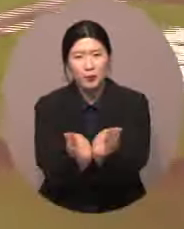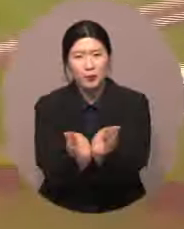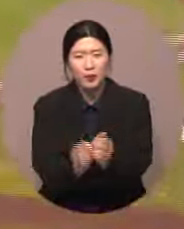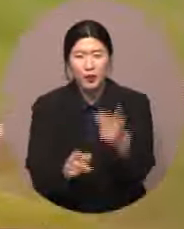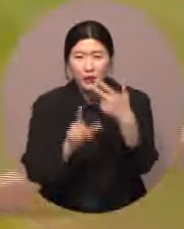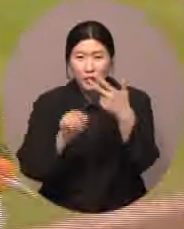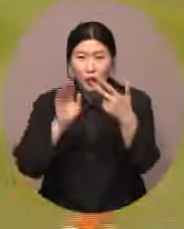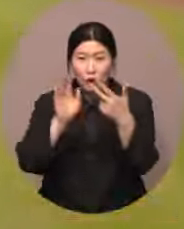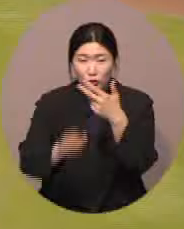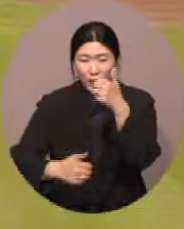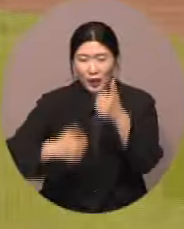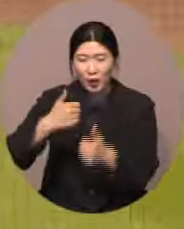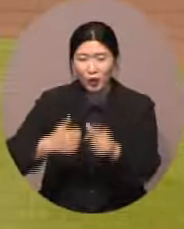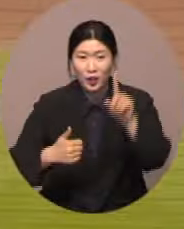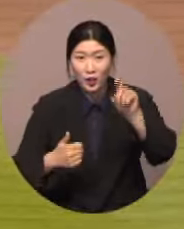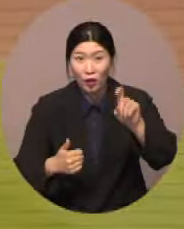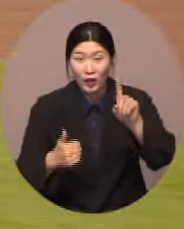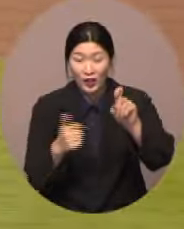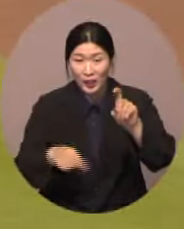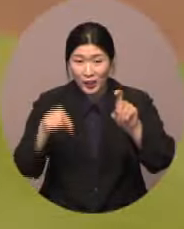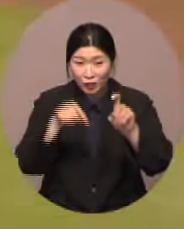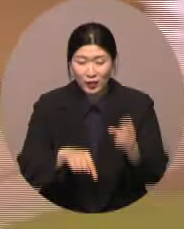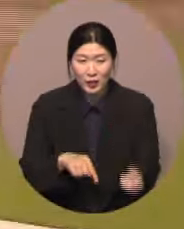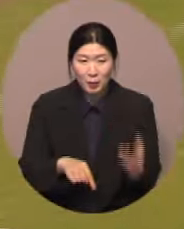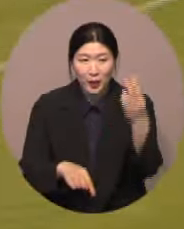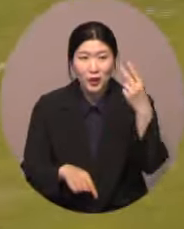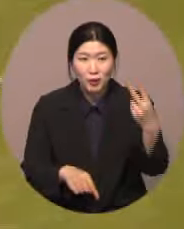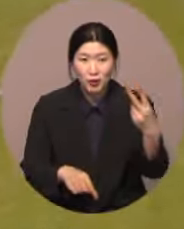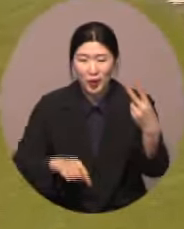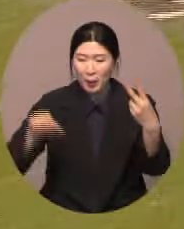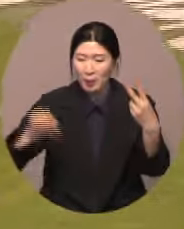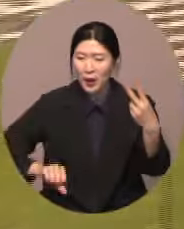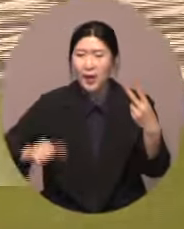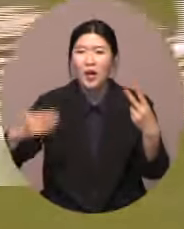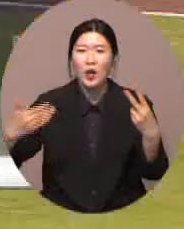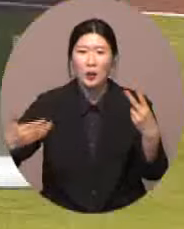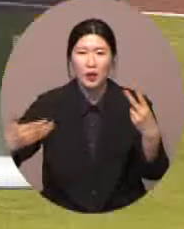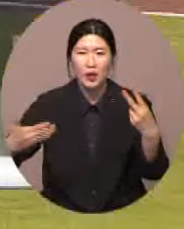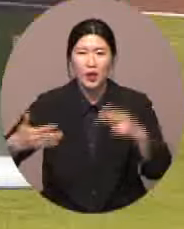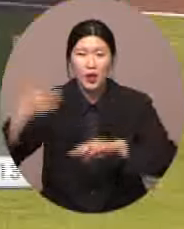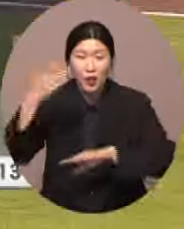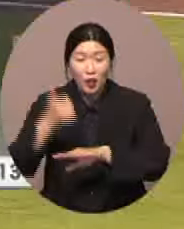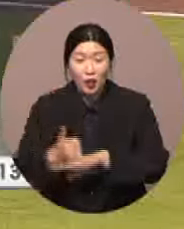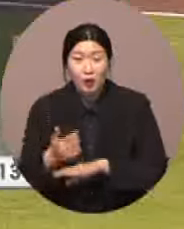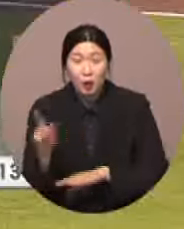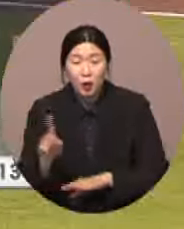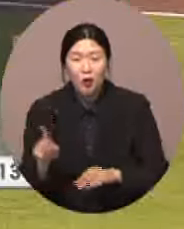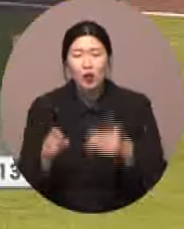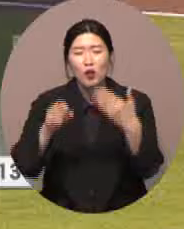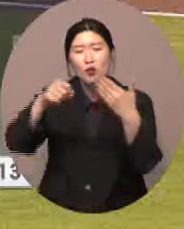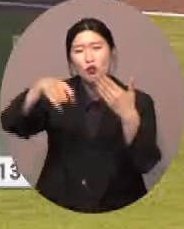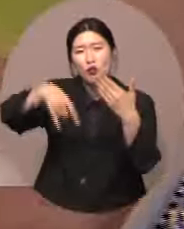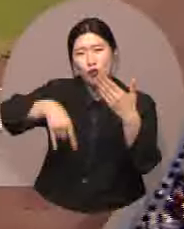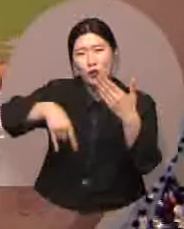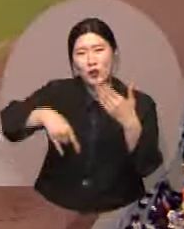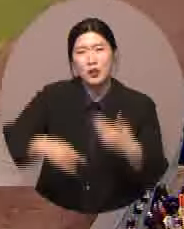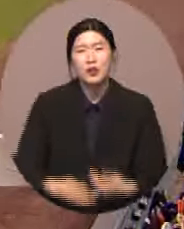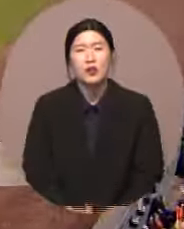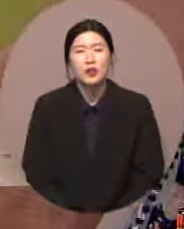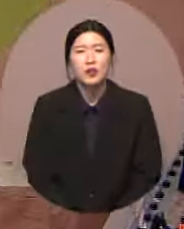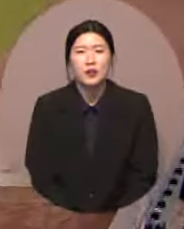이후 11경기에서 2승 9패를 거뒀습니다. 키움 히어로즈와 공동 9위로 사실상